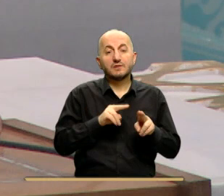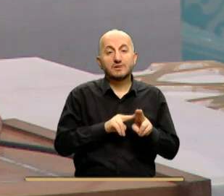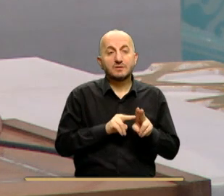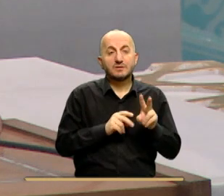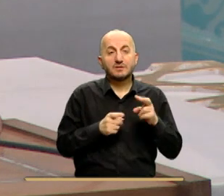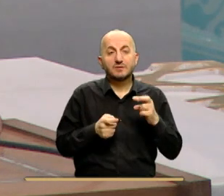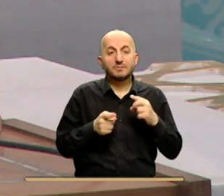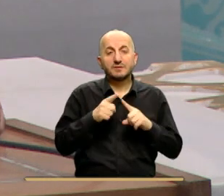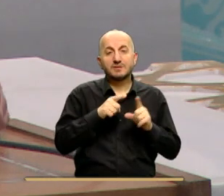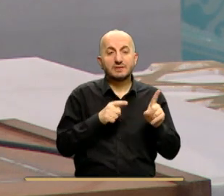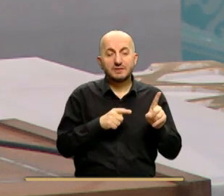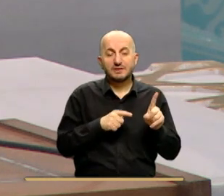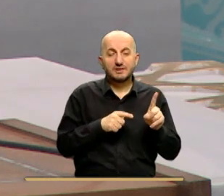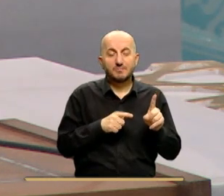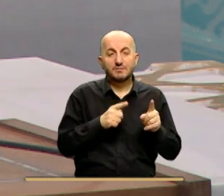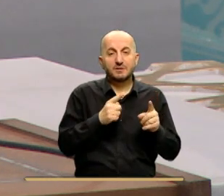biri olduğu da söylenir.